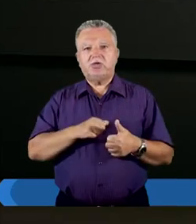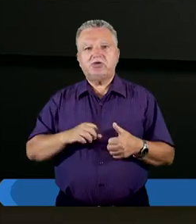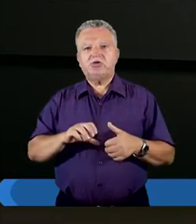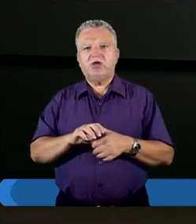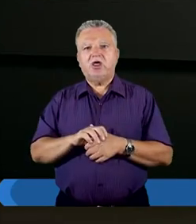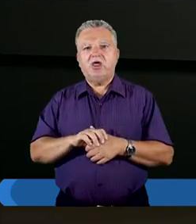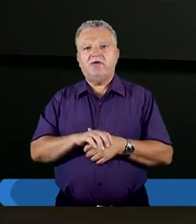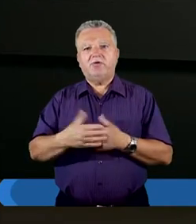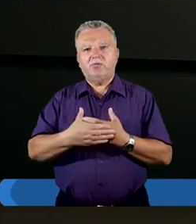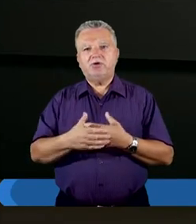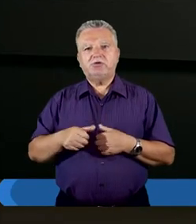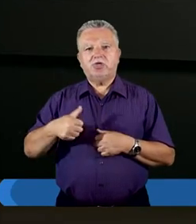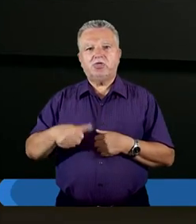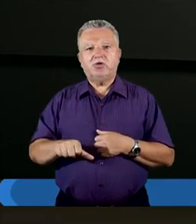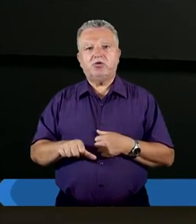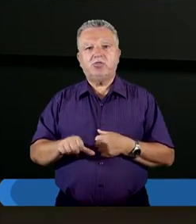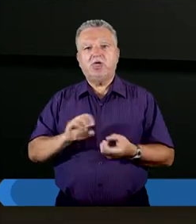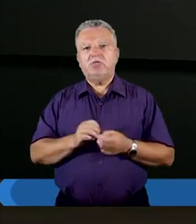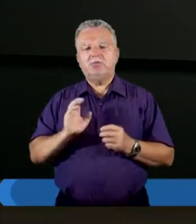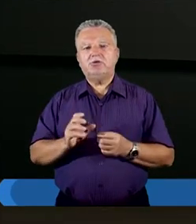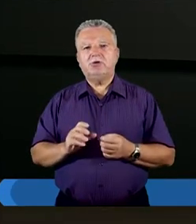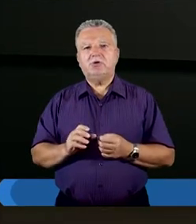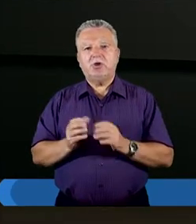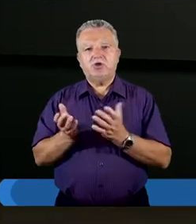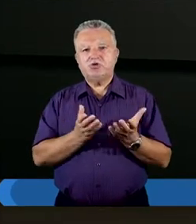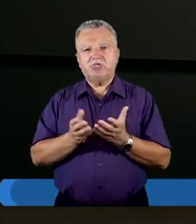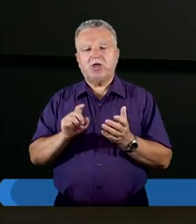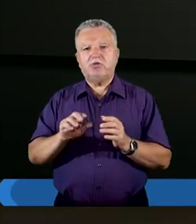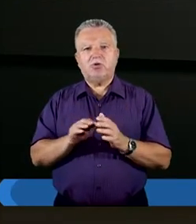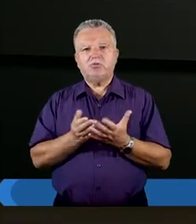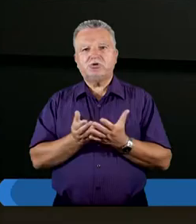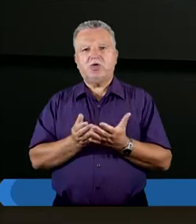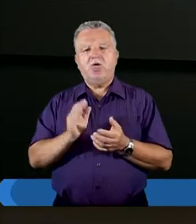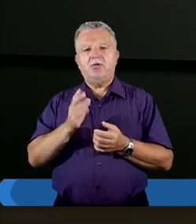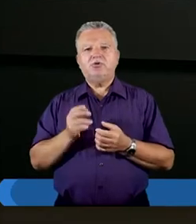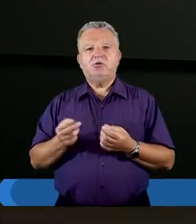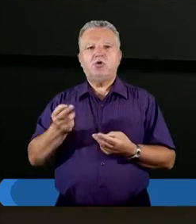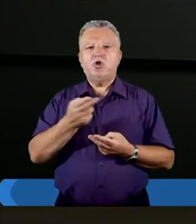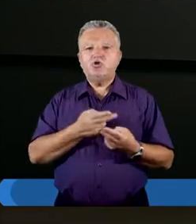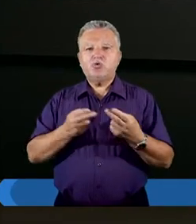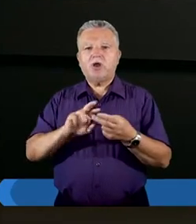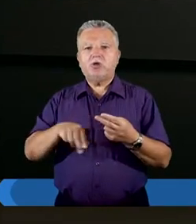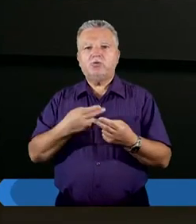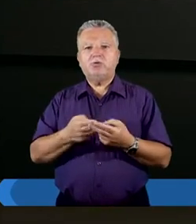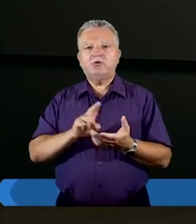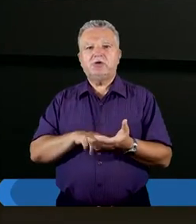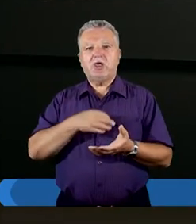sięgali do tej księgi, nie zawsze łatwej, że będziemy szukali odpowiedzi na